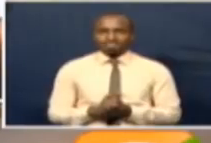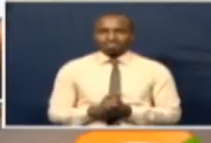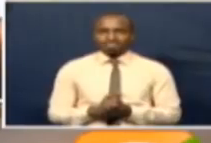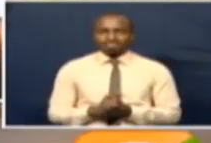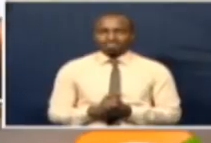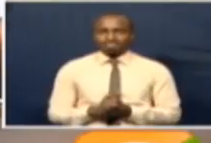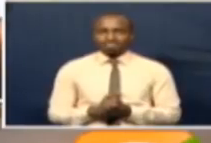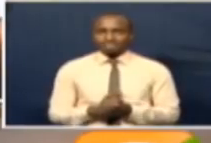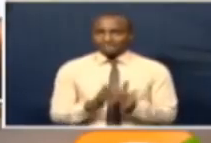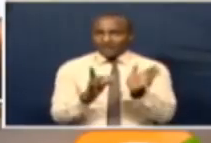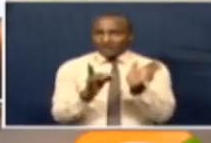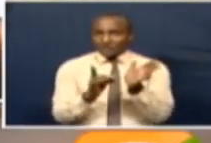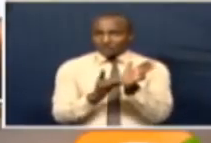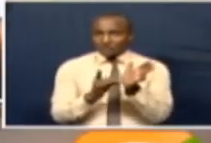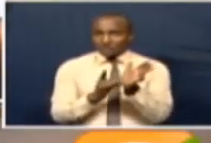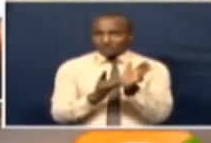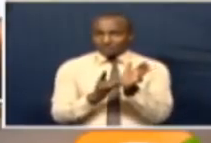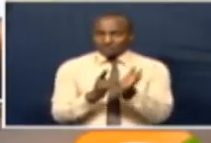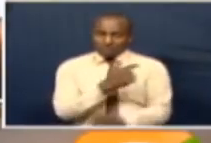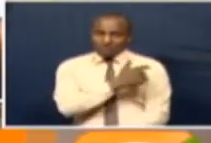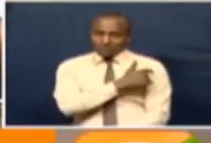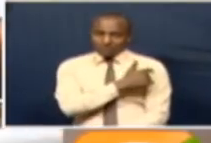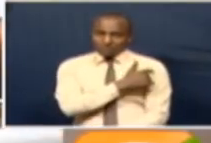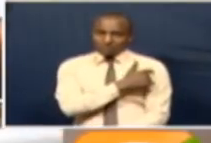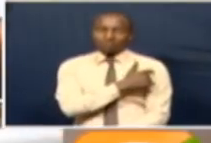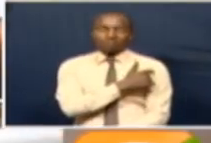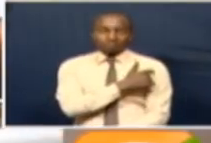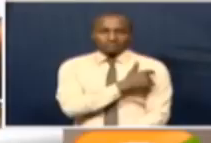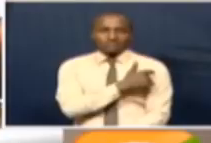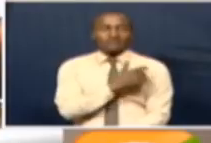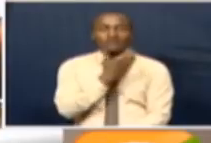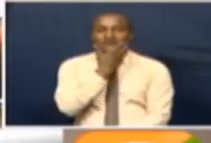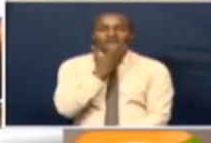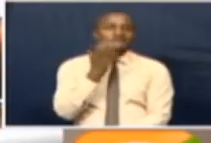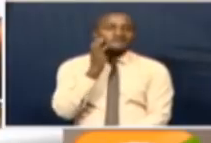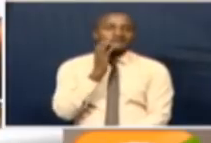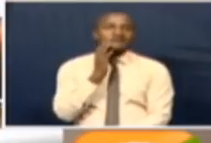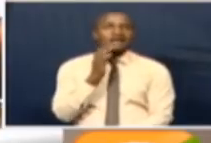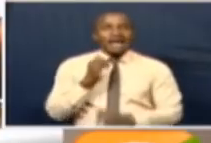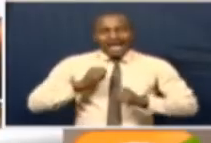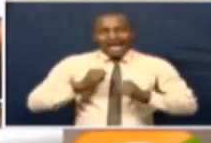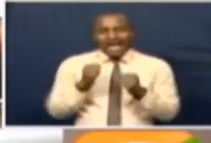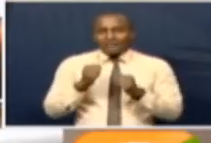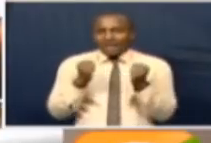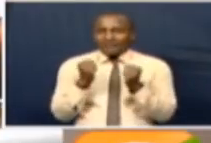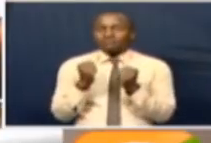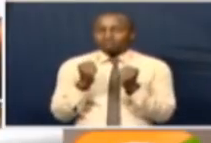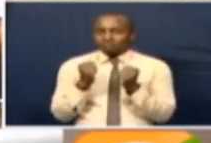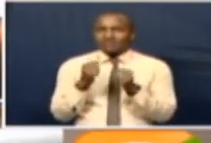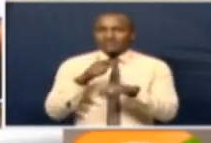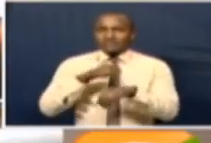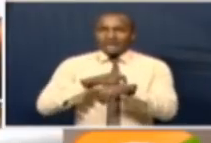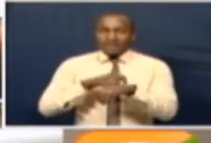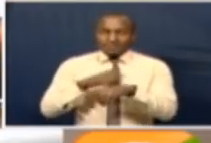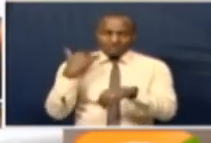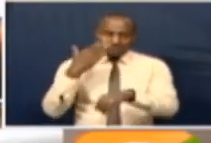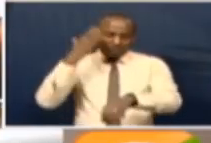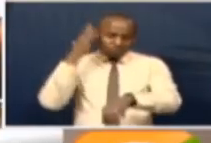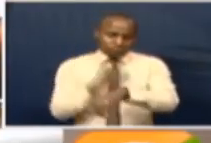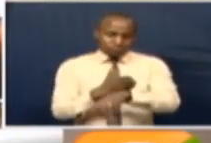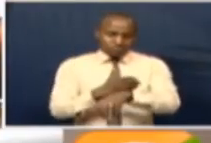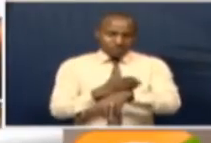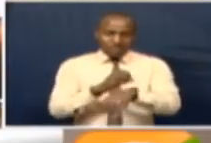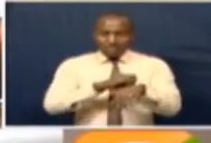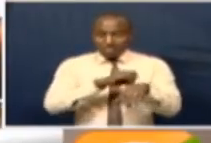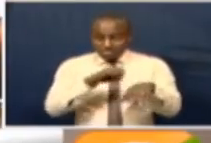Madaktari katika hospitali kuu ya Kenyatta wanajivunia upasuaji wa kipekee wa kuunganisha kiganja kilichokatwa. Na si hayo